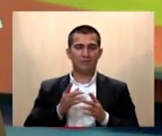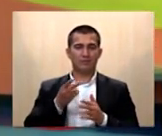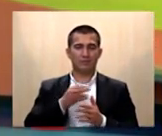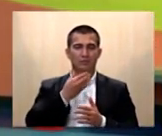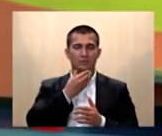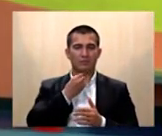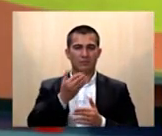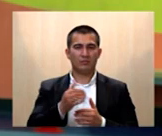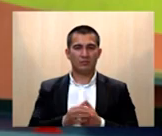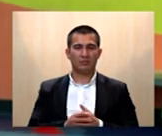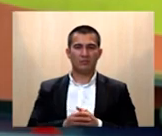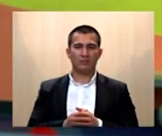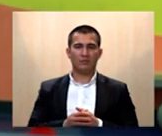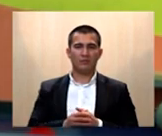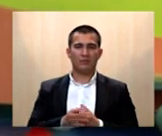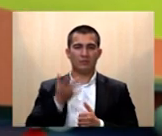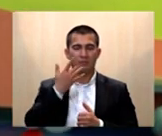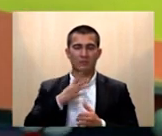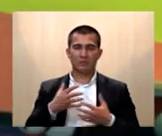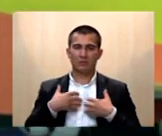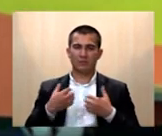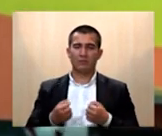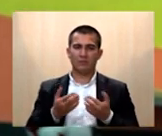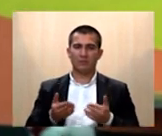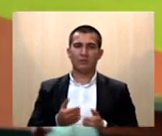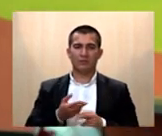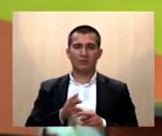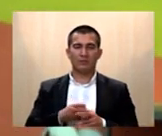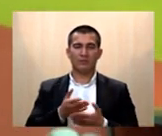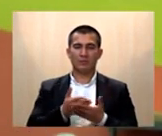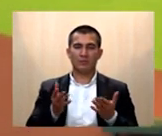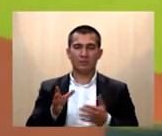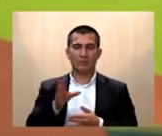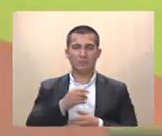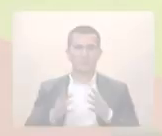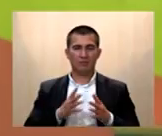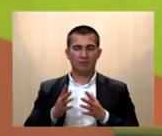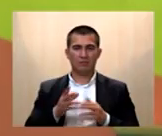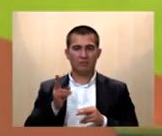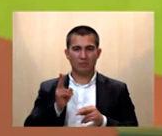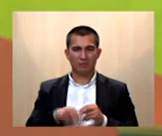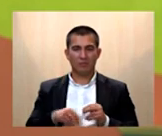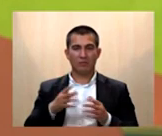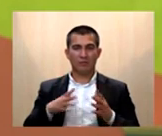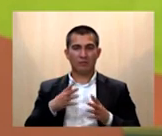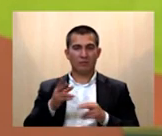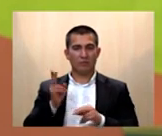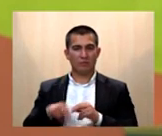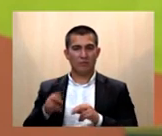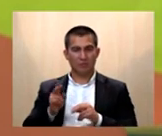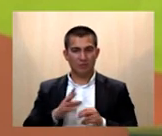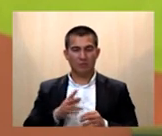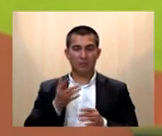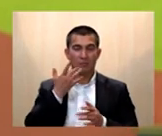umiddaman. Doim sog'-salomat bo'ling, gigiyenik vositalardan foydalangan holatda har bir mashg'ulotdan keyin